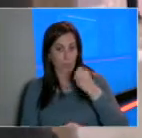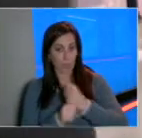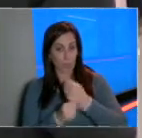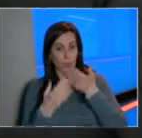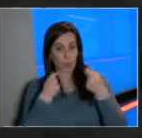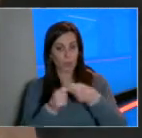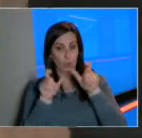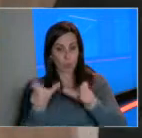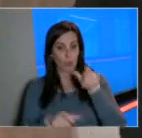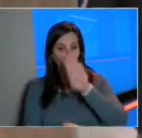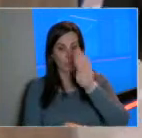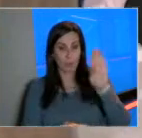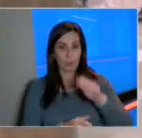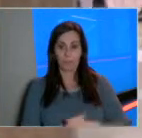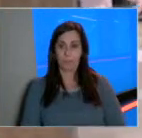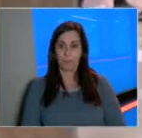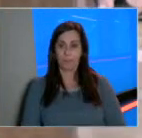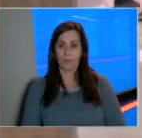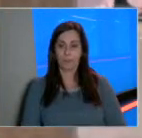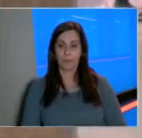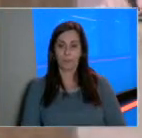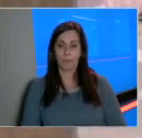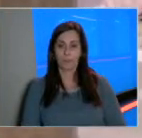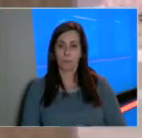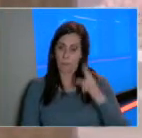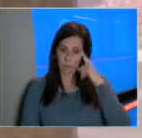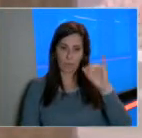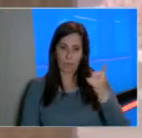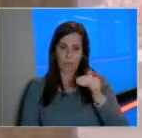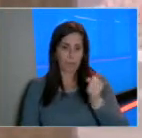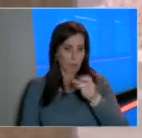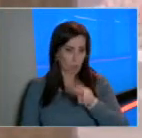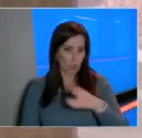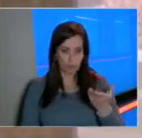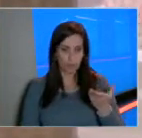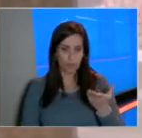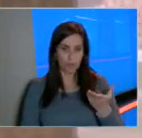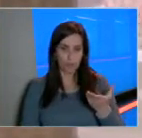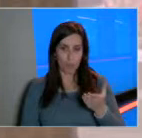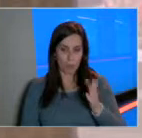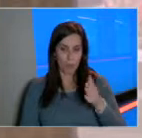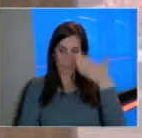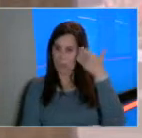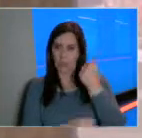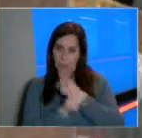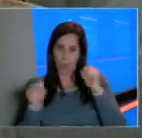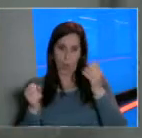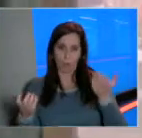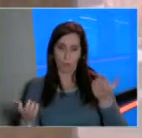לקיים דיון בחסינותו של ראש הממשלה? לדעתי כן, אם יש מדינה